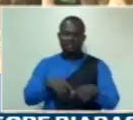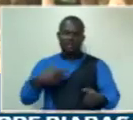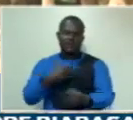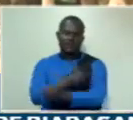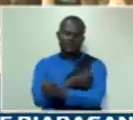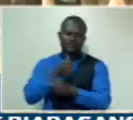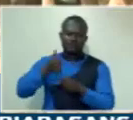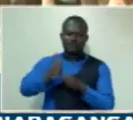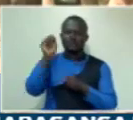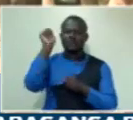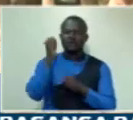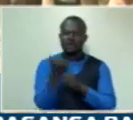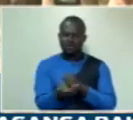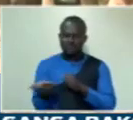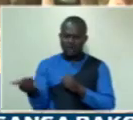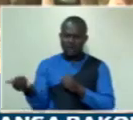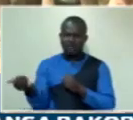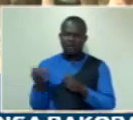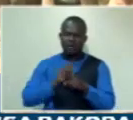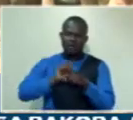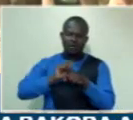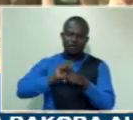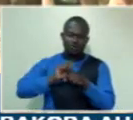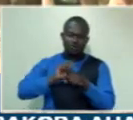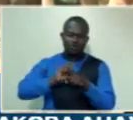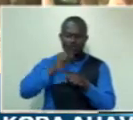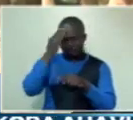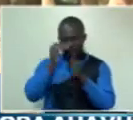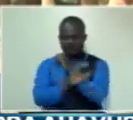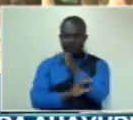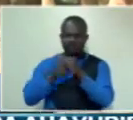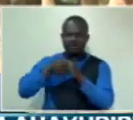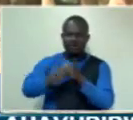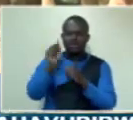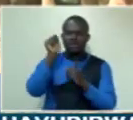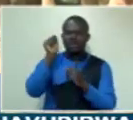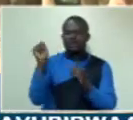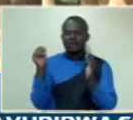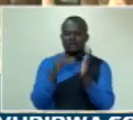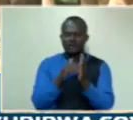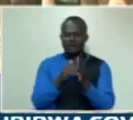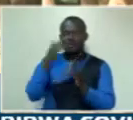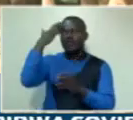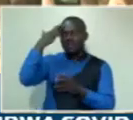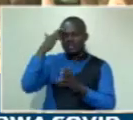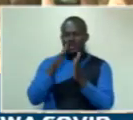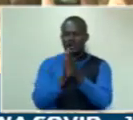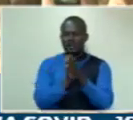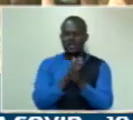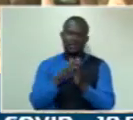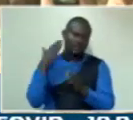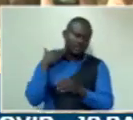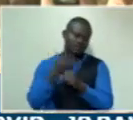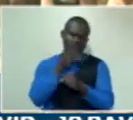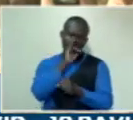bo umwana watojwe kumenya igihugu cye ndetse kuzirikana amateka ya